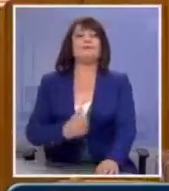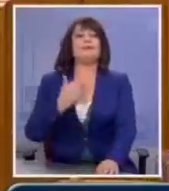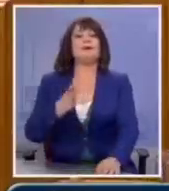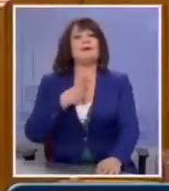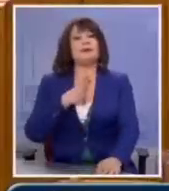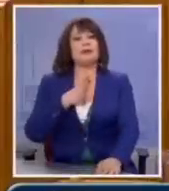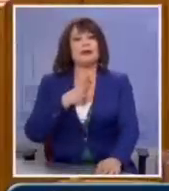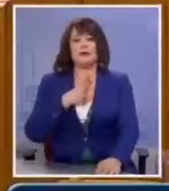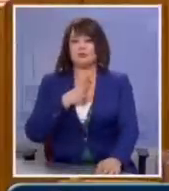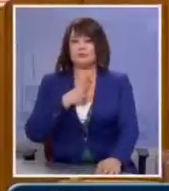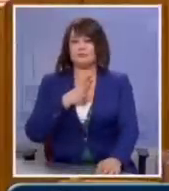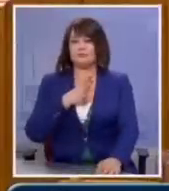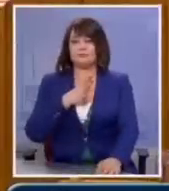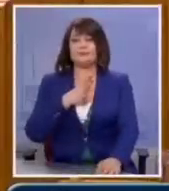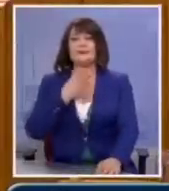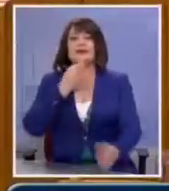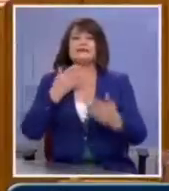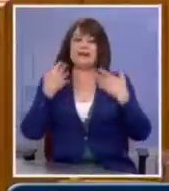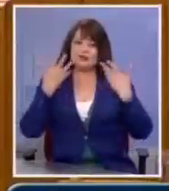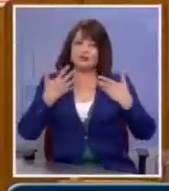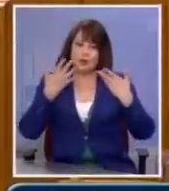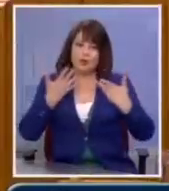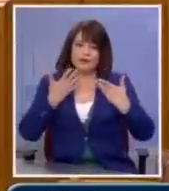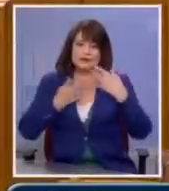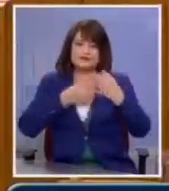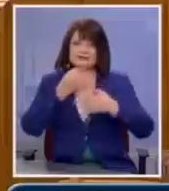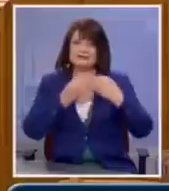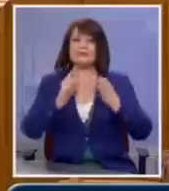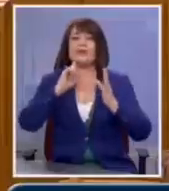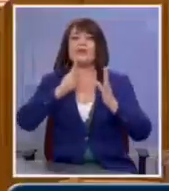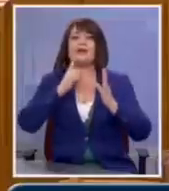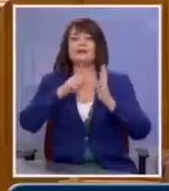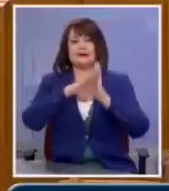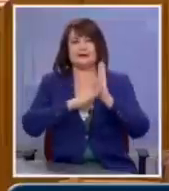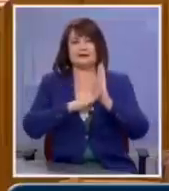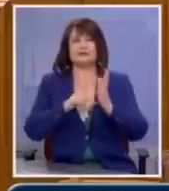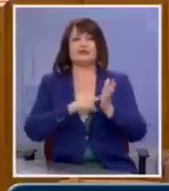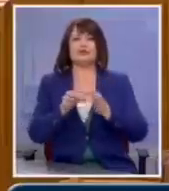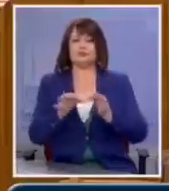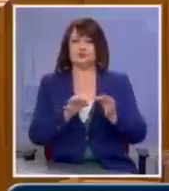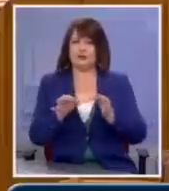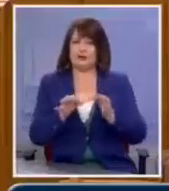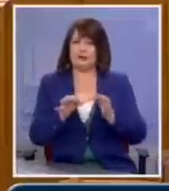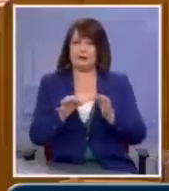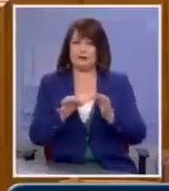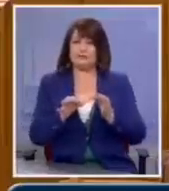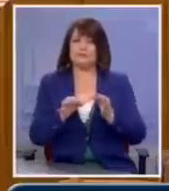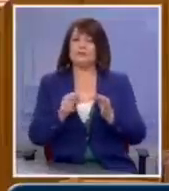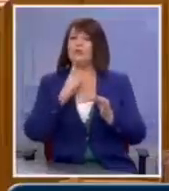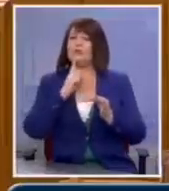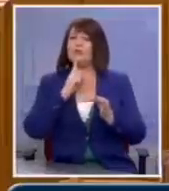σας να εξομολογηθώ ότι οι διατάξεις του νομοσχεδίου όπως